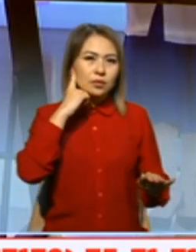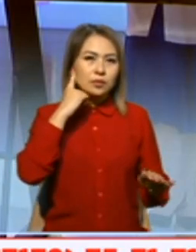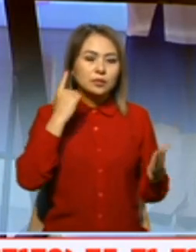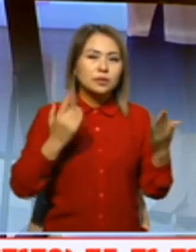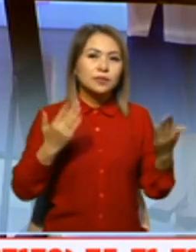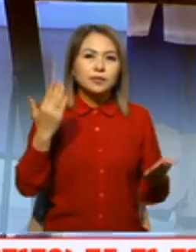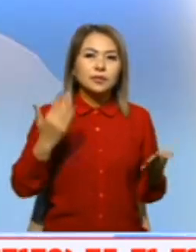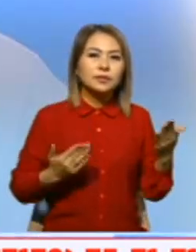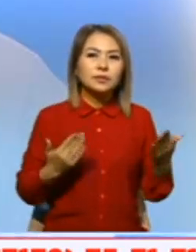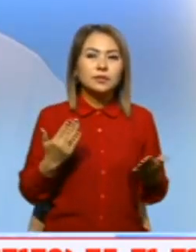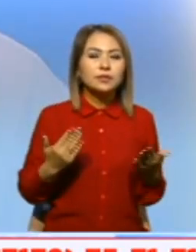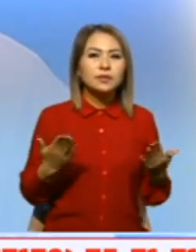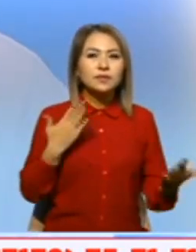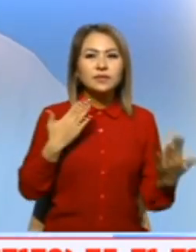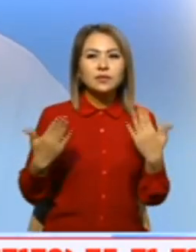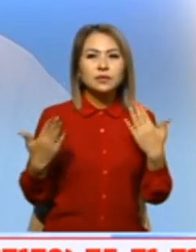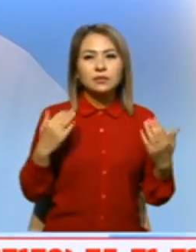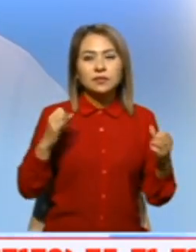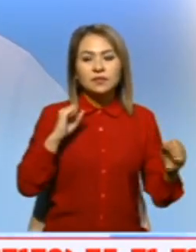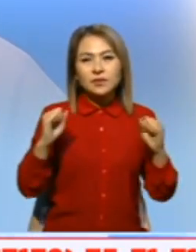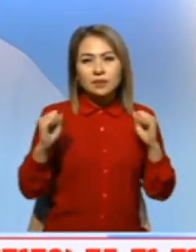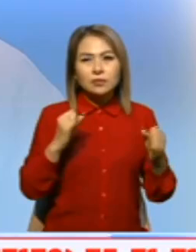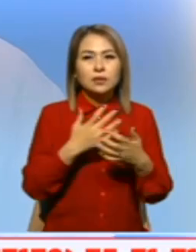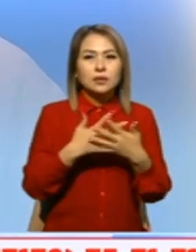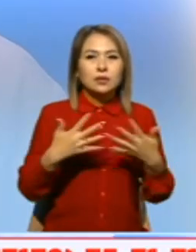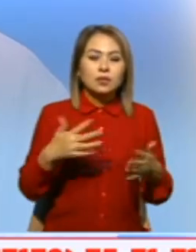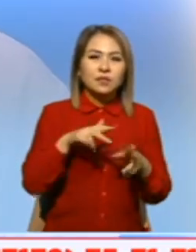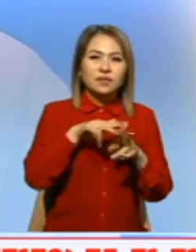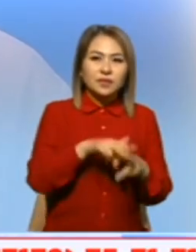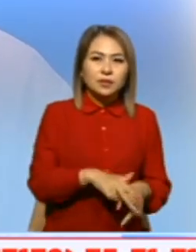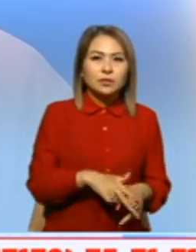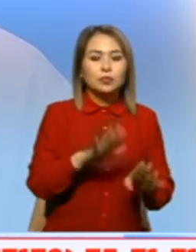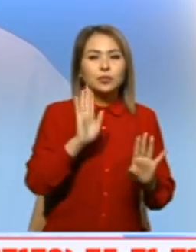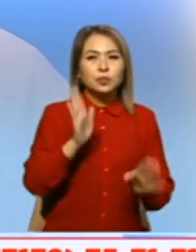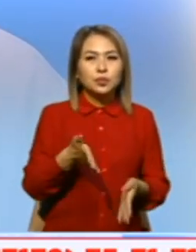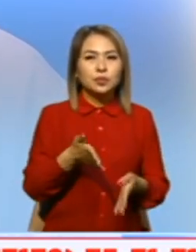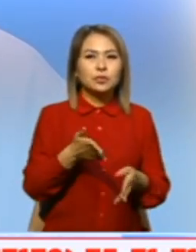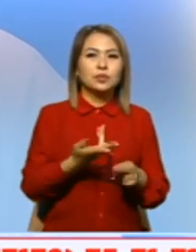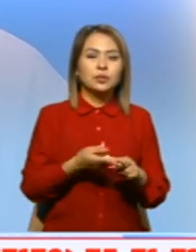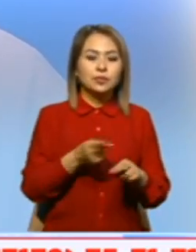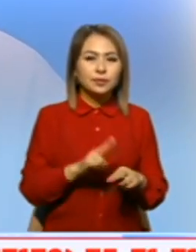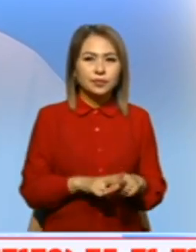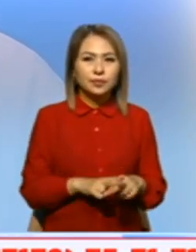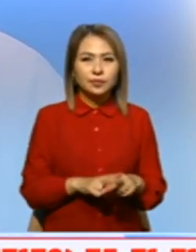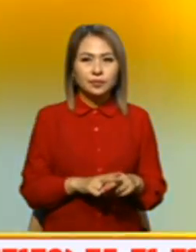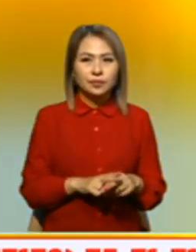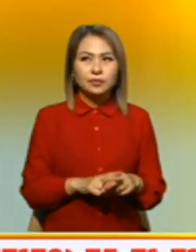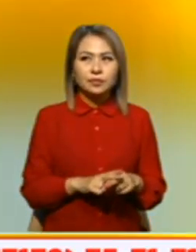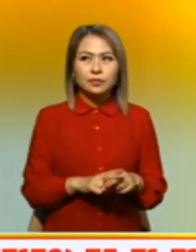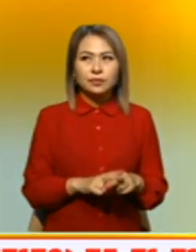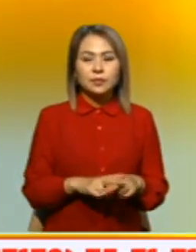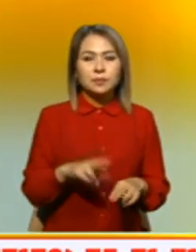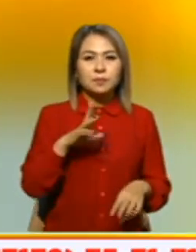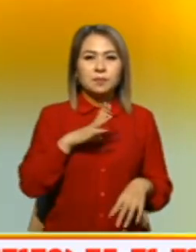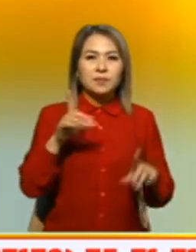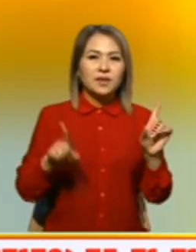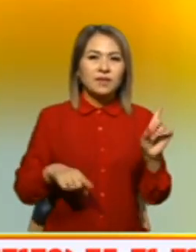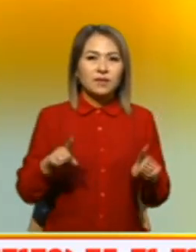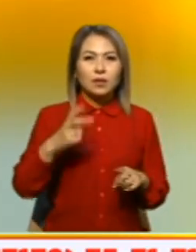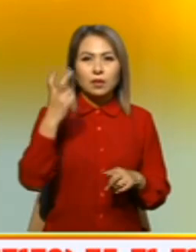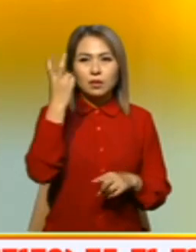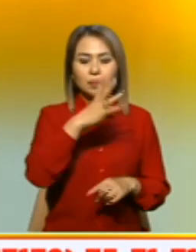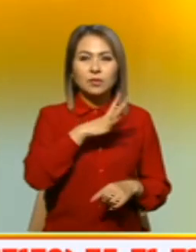немесе жаңағы физикалық жүктемелер түседі ғой, физкультурамен айналысады дейміз. Сол кезде балада кейде байқала бермейтін